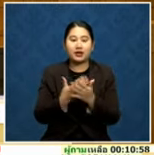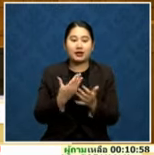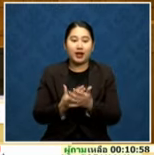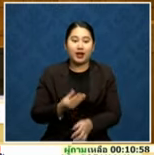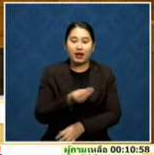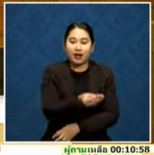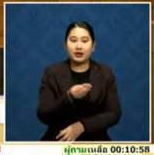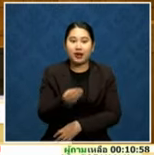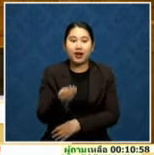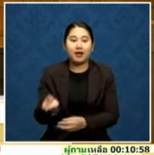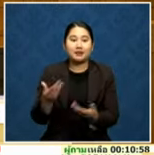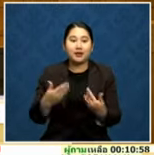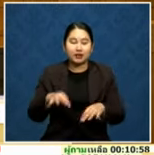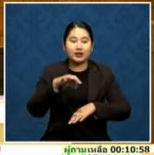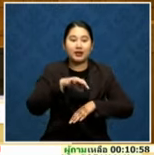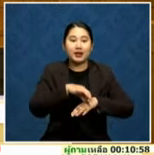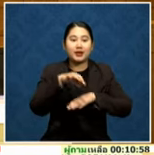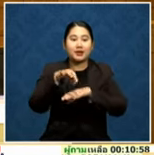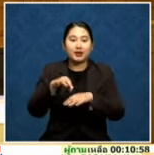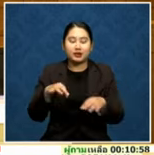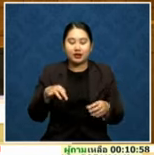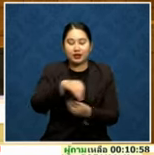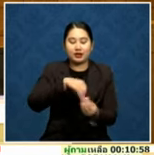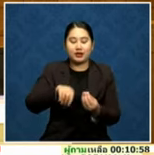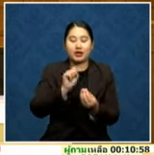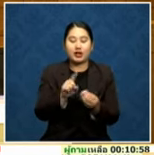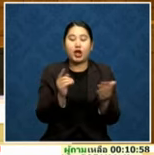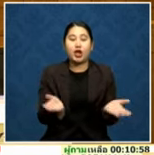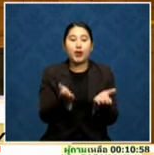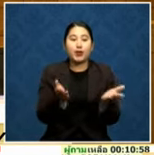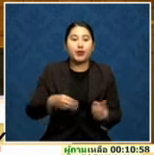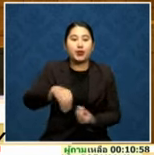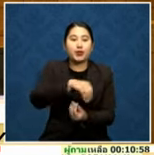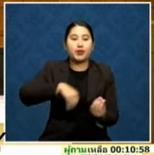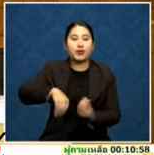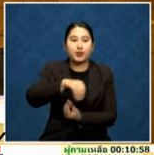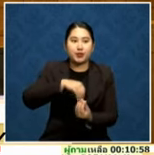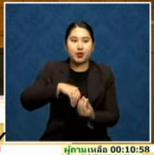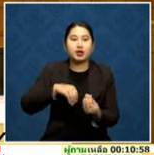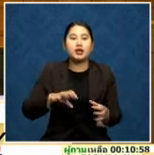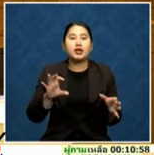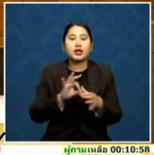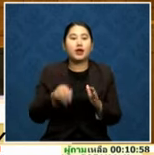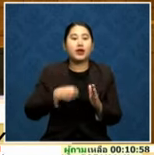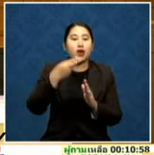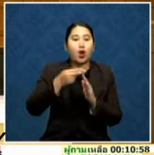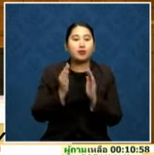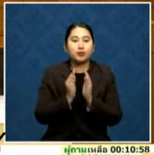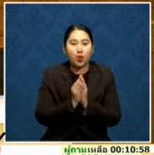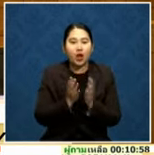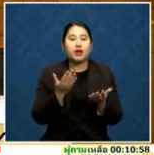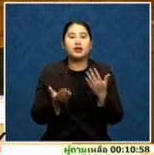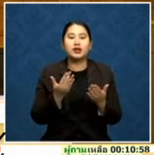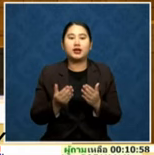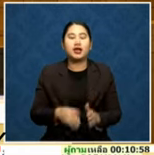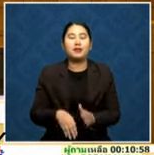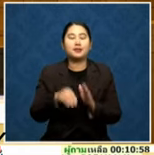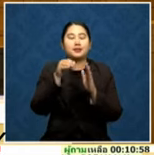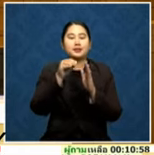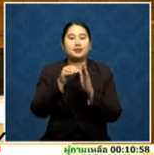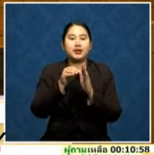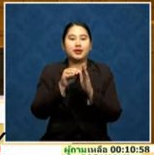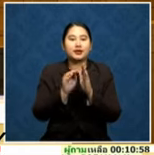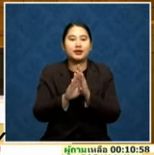จะได้ไปใช้ใอเภอนนนั้นกระตุ้นเศรษฐานนจงหวดที่ยังมการพัฒนาต่ำถจะเป็นองบอรรมฮูหรืว่าริ micanหรื